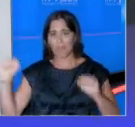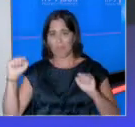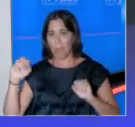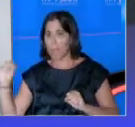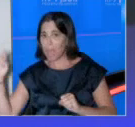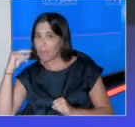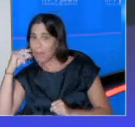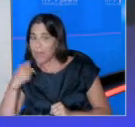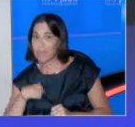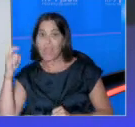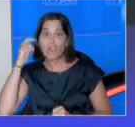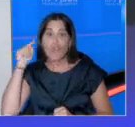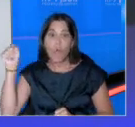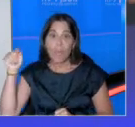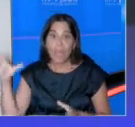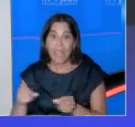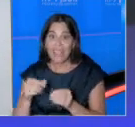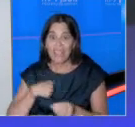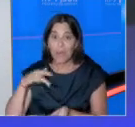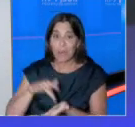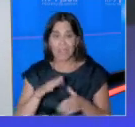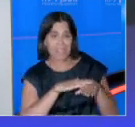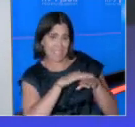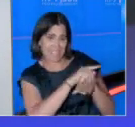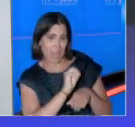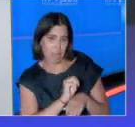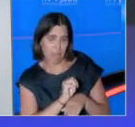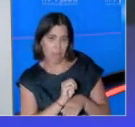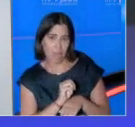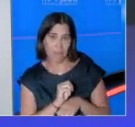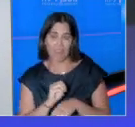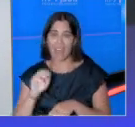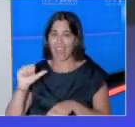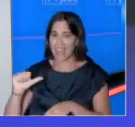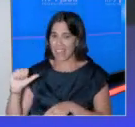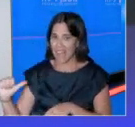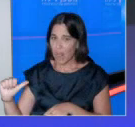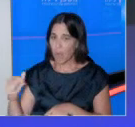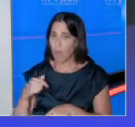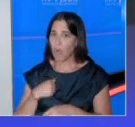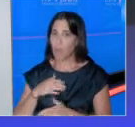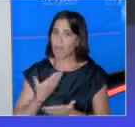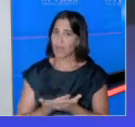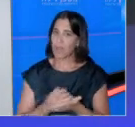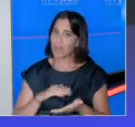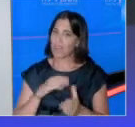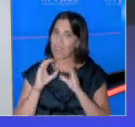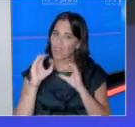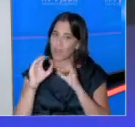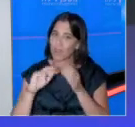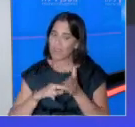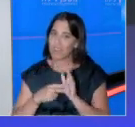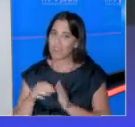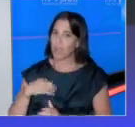בהירה מדברת, וכבר אני שומע שאיתנו נמצא, אני מצטער, בהירה. נפתלי. איציק אלרוב, יועץ תקשורת ואסטרטגיה, ערב טוב. איציק, מה